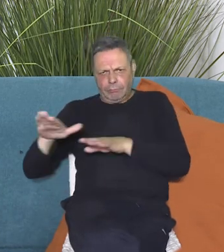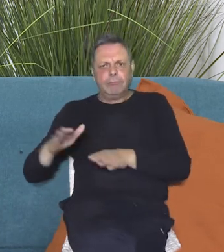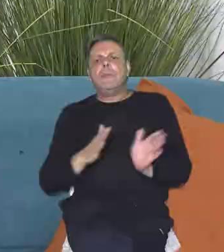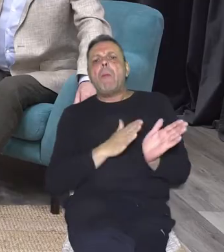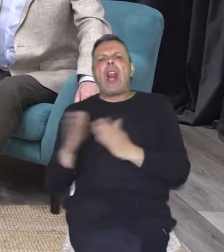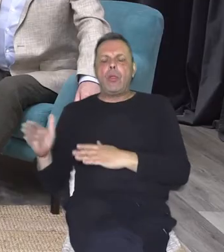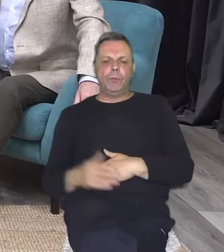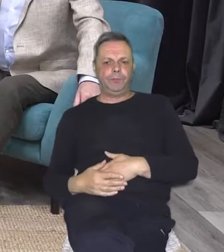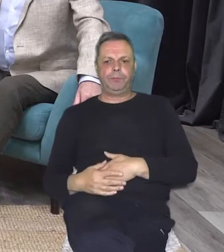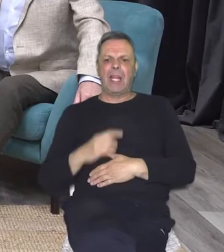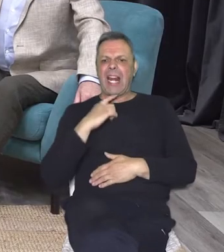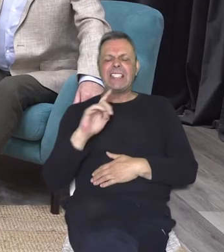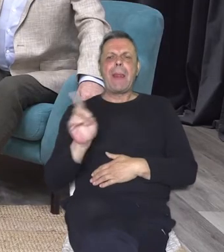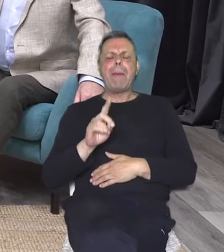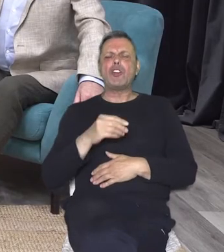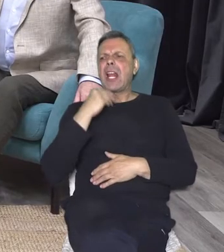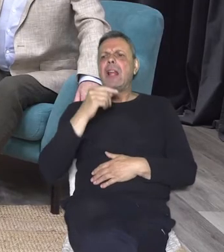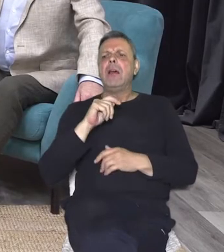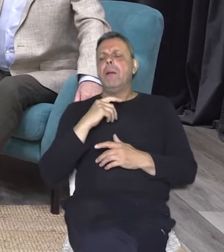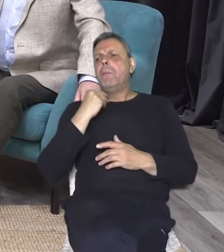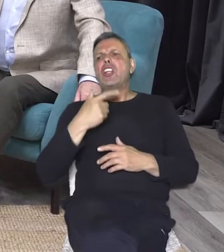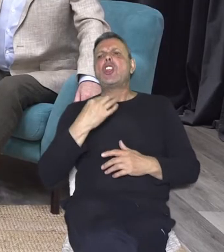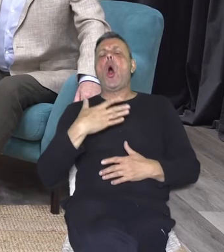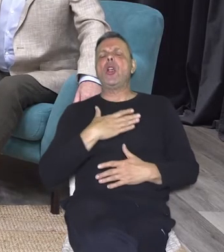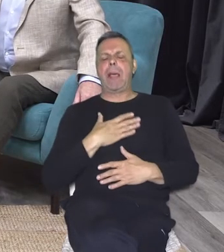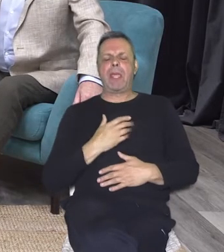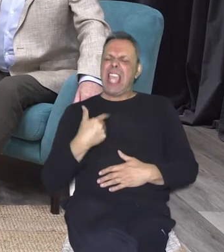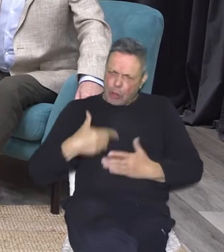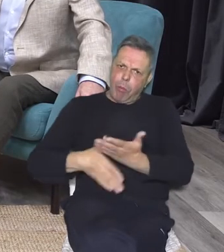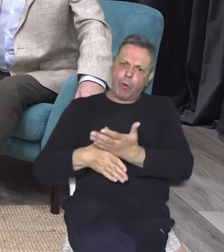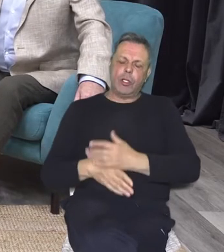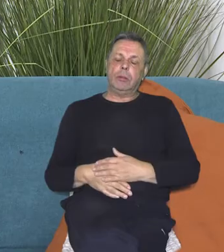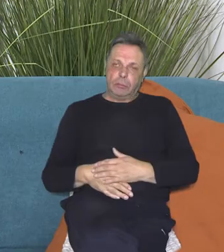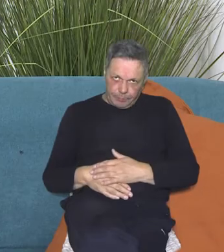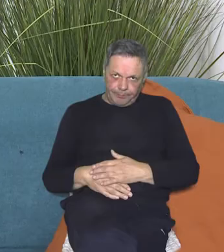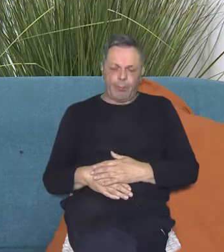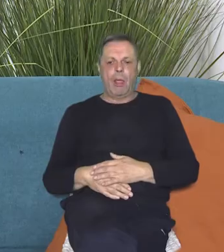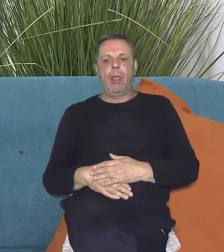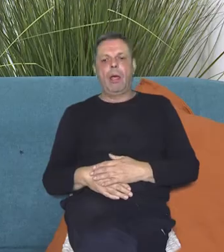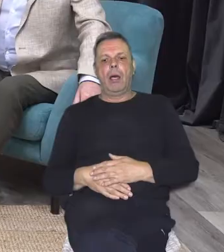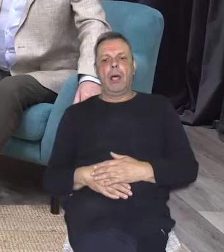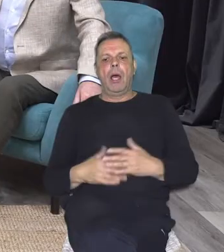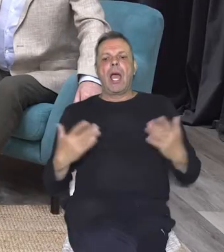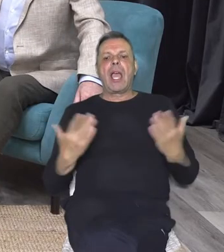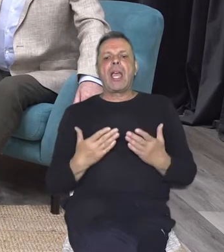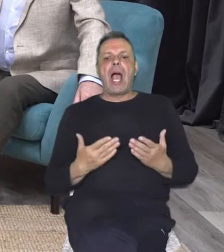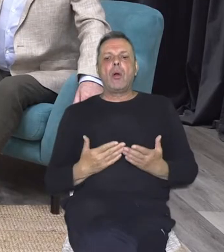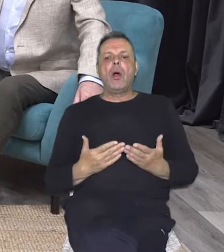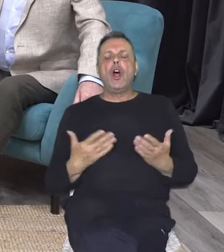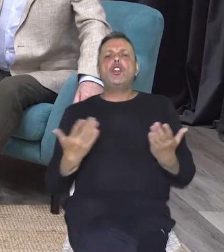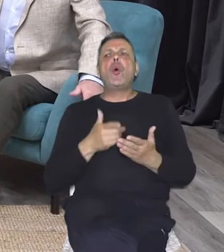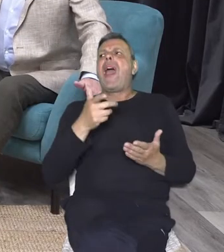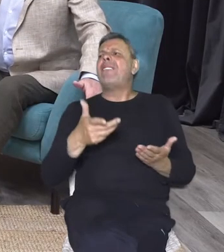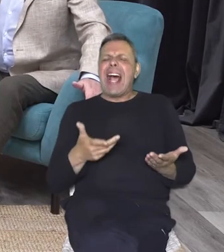Ovako. Rekli ste ne možete o sebi. Da. Pa ću vas ja pomoći. Može? Može. Kako se